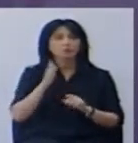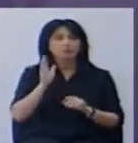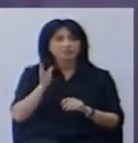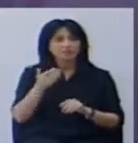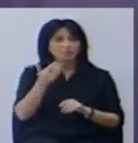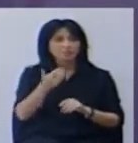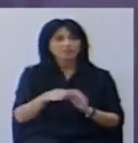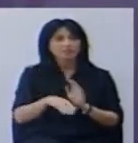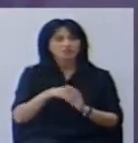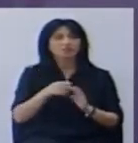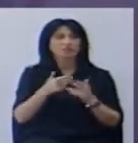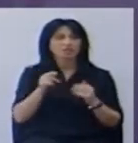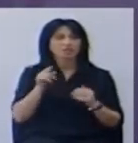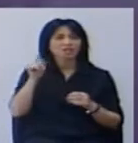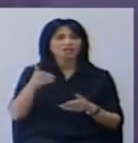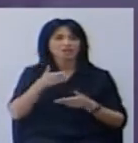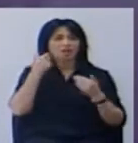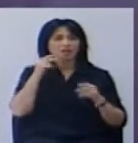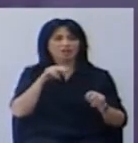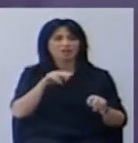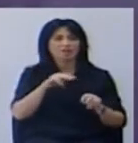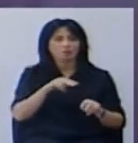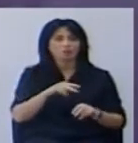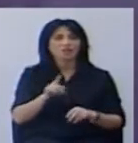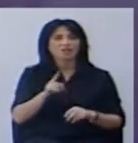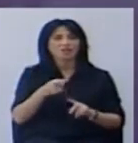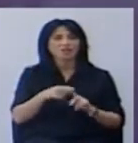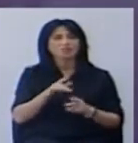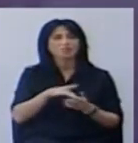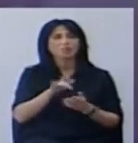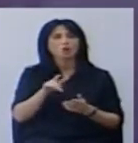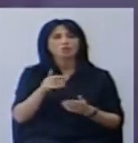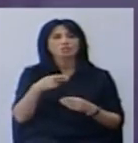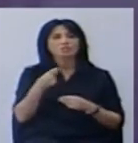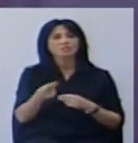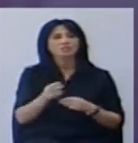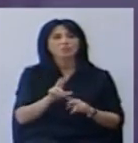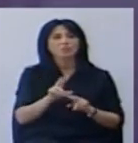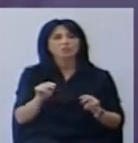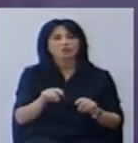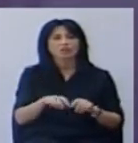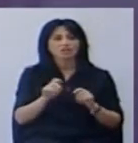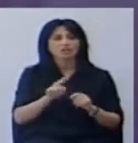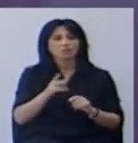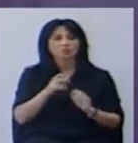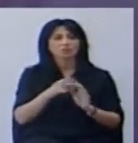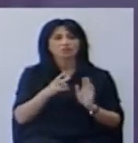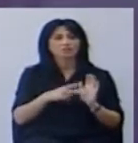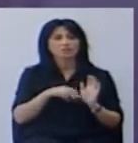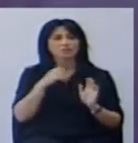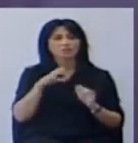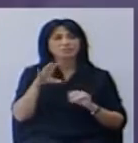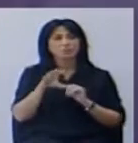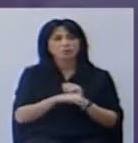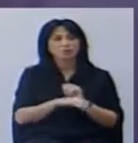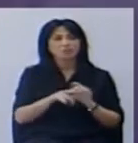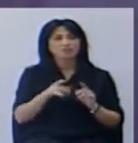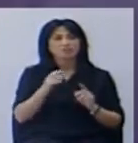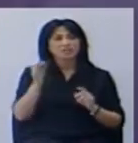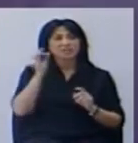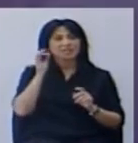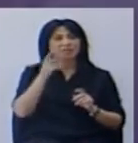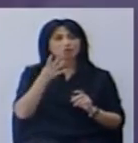ვიქნები მათ ირჩეული, დიახაც გავაკონტროლებ, რათა ის მოსახლეობისთვის მიცემული პირობა არ დაირღვეს და 2017 წლის ბოლოს ის